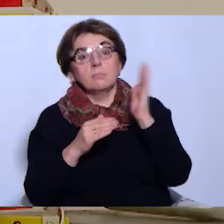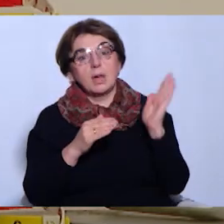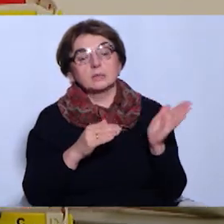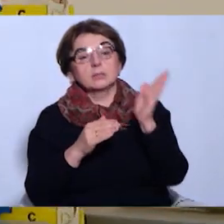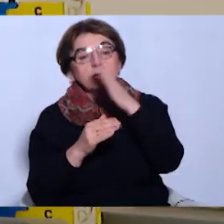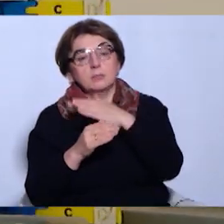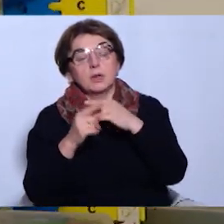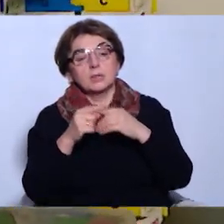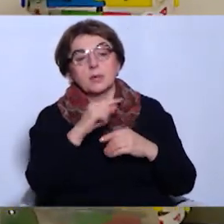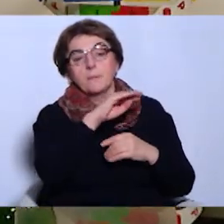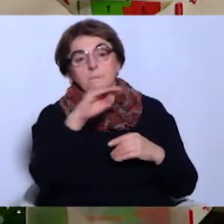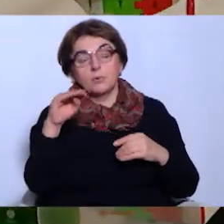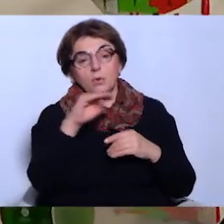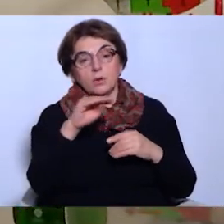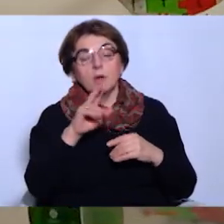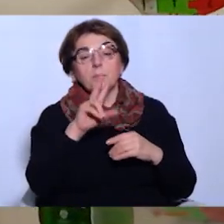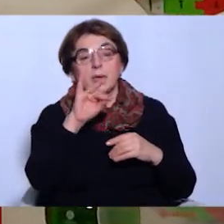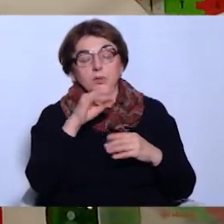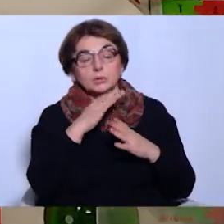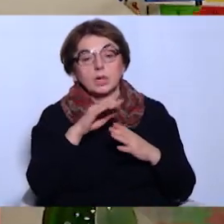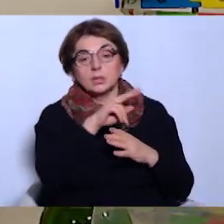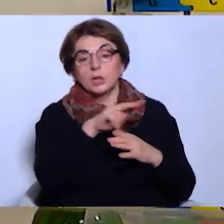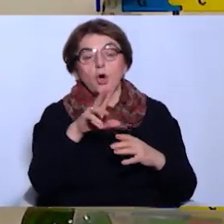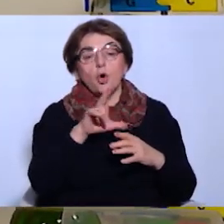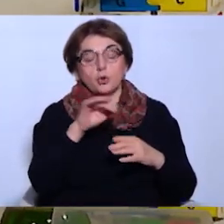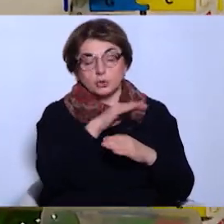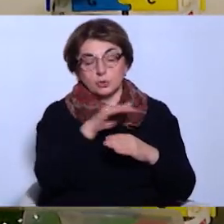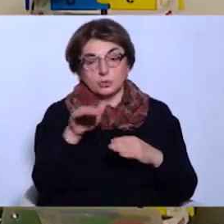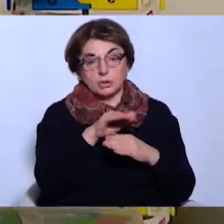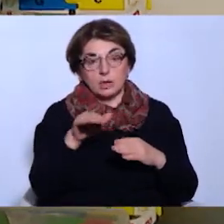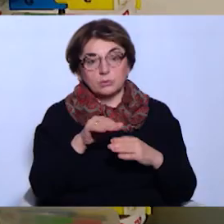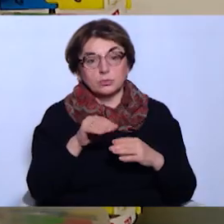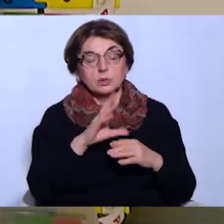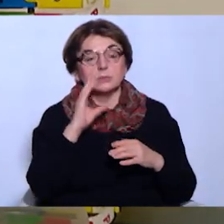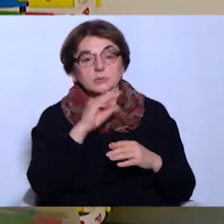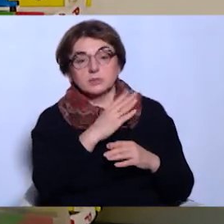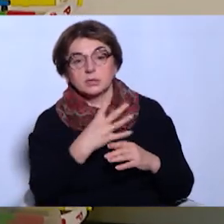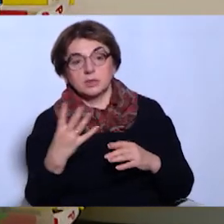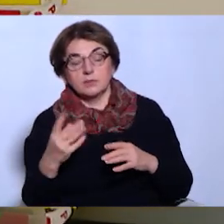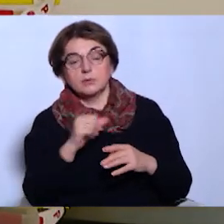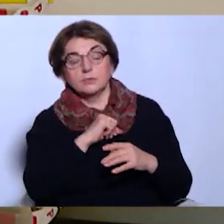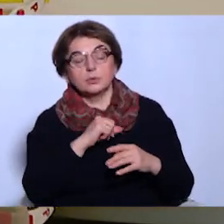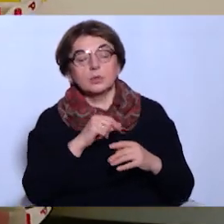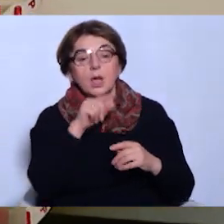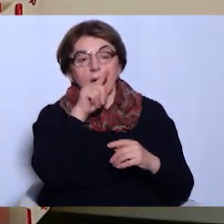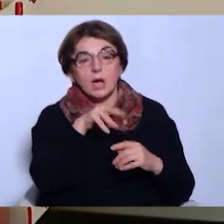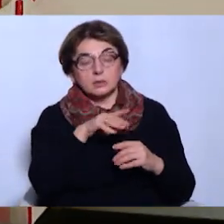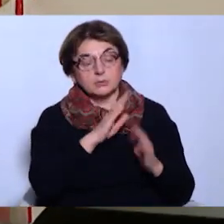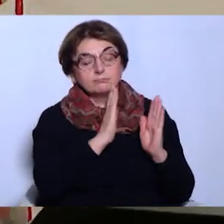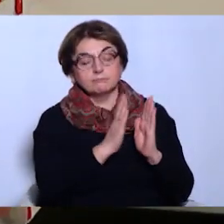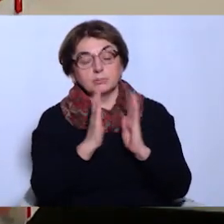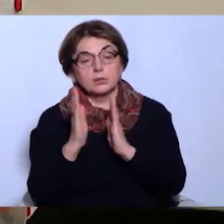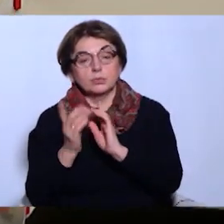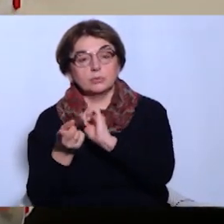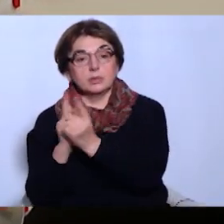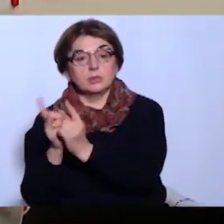და შეგახსენებ, რომ პერიოდი ეს არის ჰორიზონტალური მწკრივი პერიოდულობის სისტემაში, ამ ატომების თვისებები